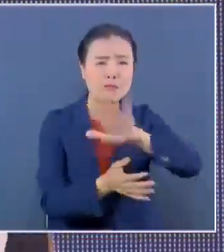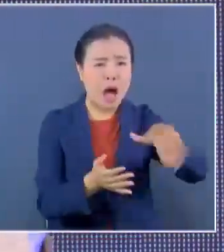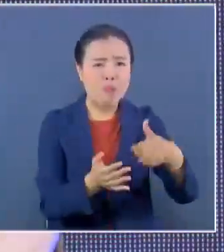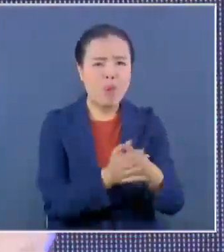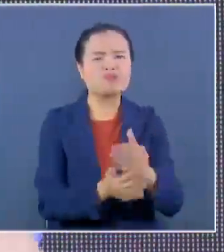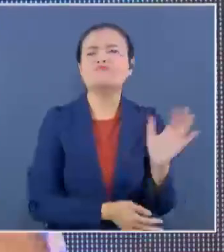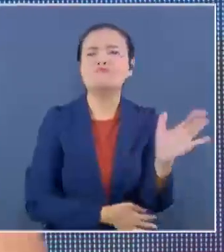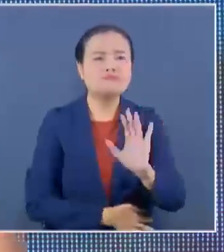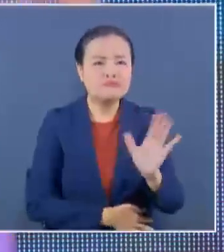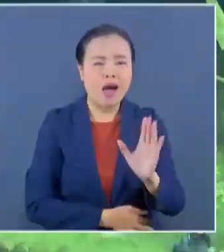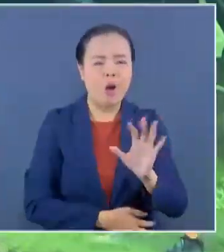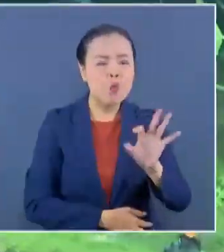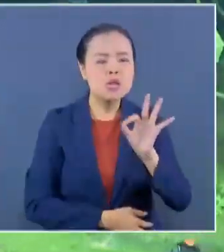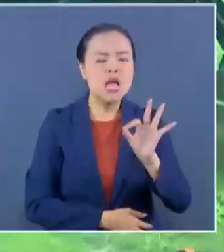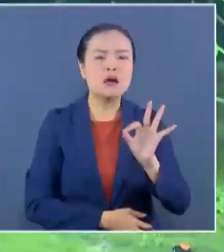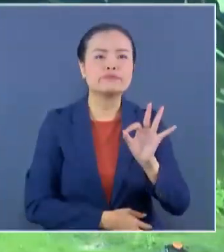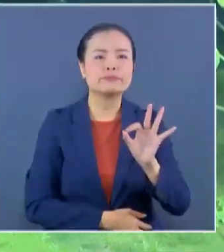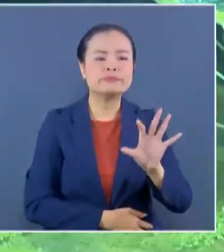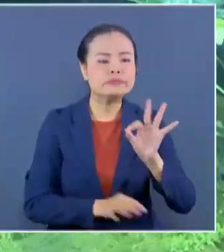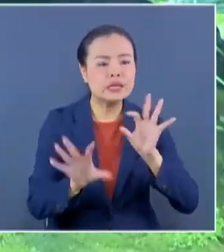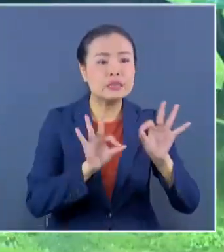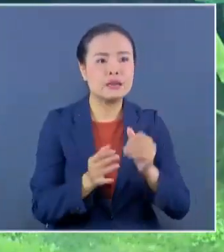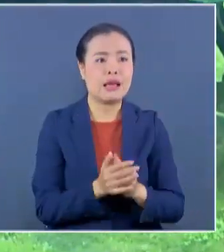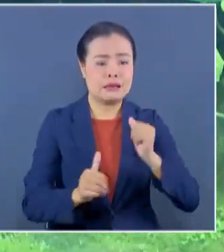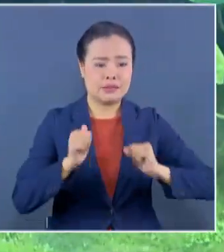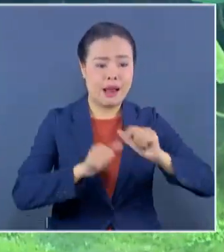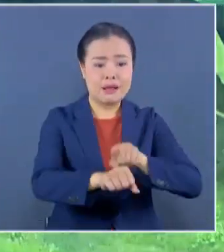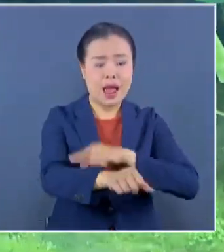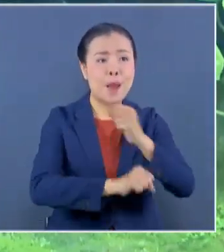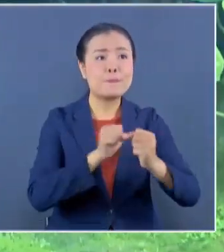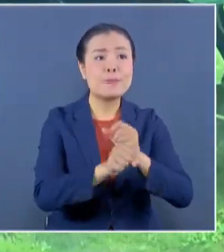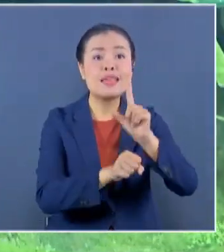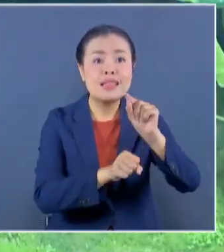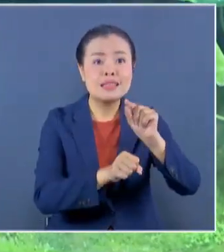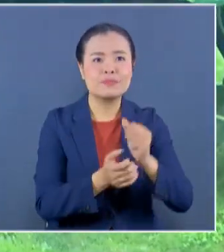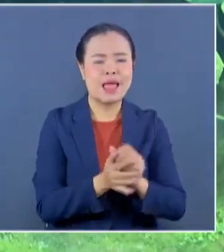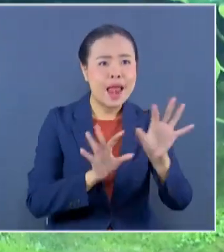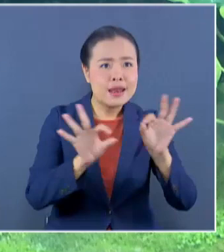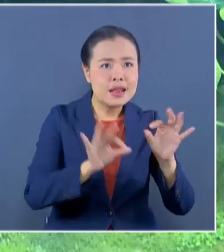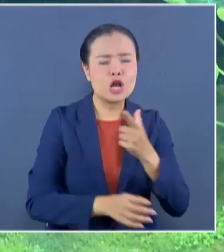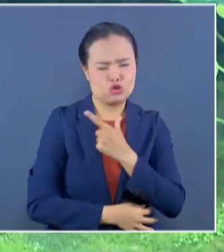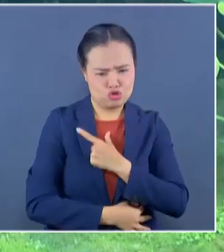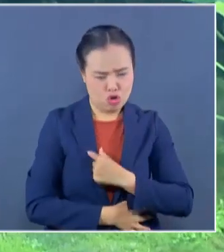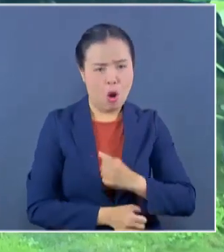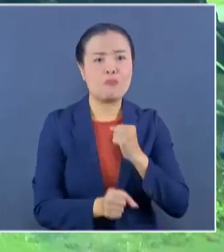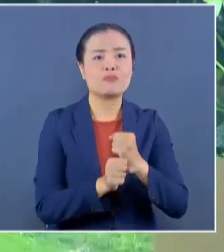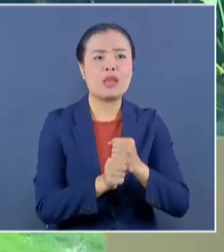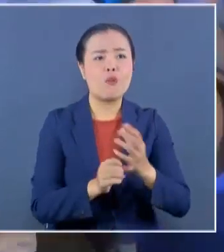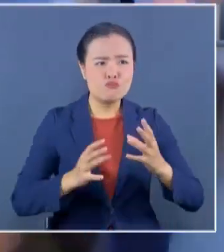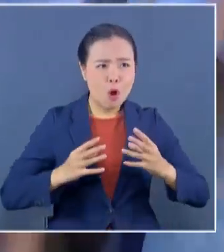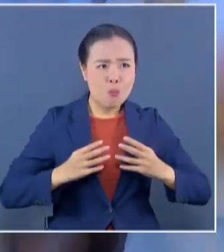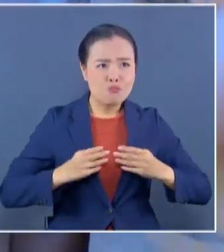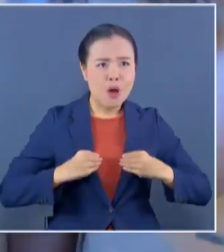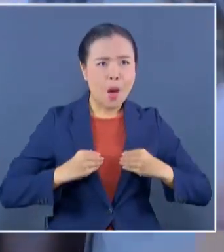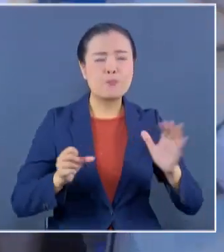ดและสำหรับงานแสดงครับก็ทำมามากกว่า20ปีแล้วขอเลือกทำเฉพาะงานที่ชอบยอมรับเลยนะครับว่าอิ่ม